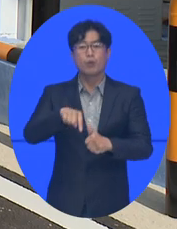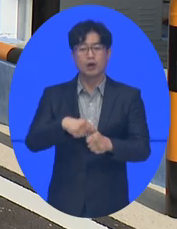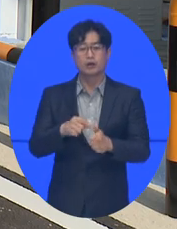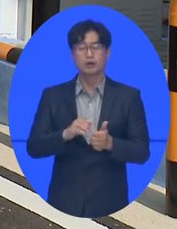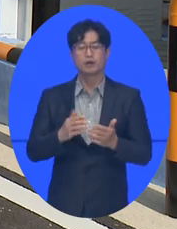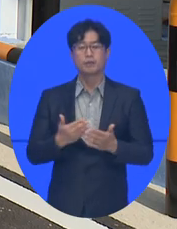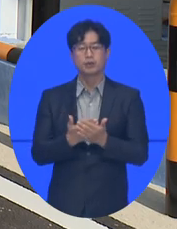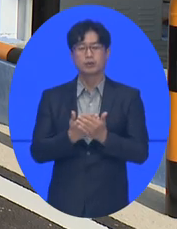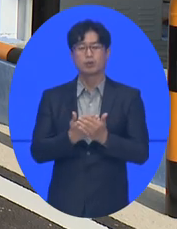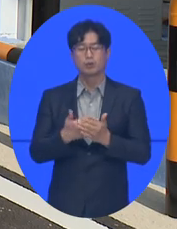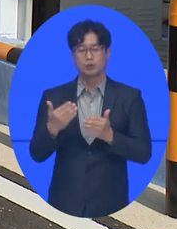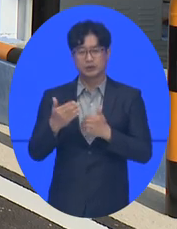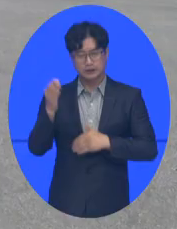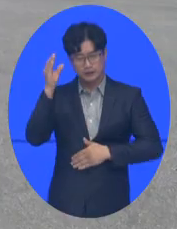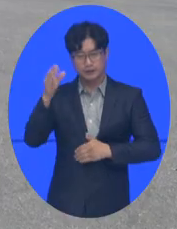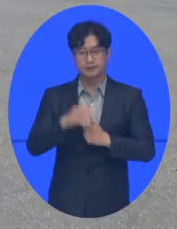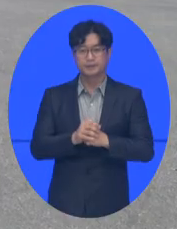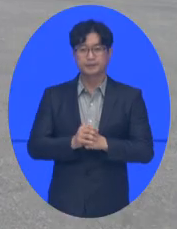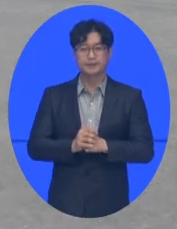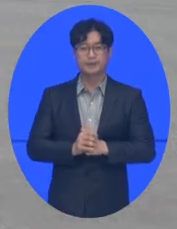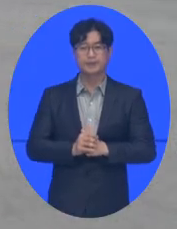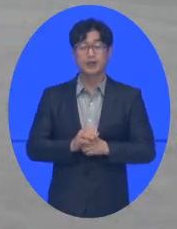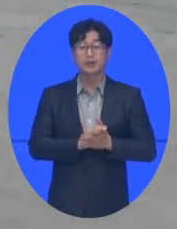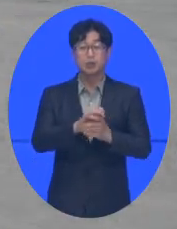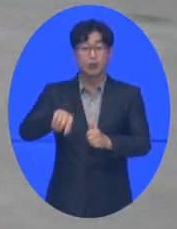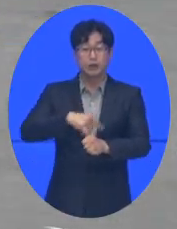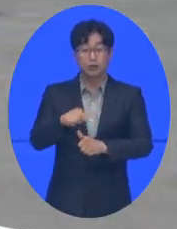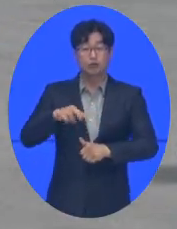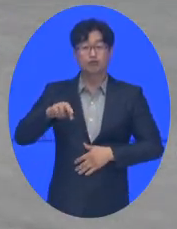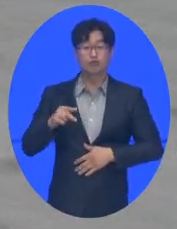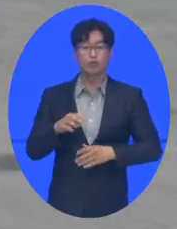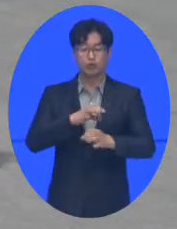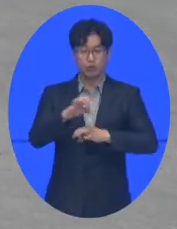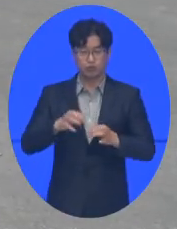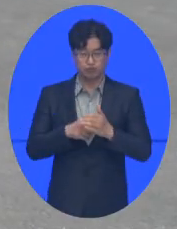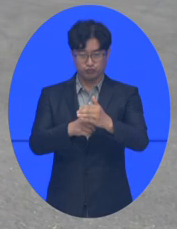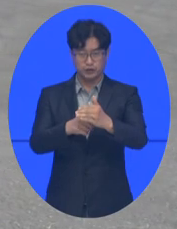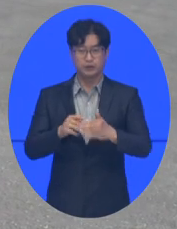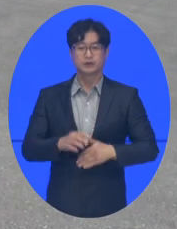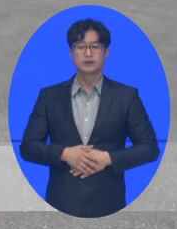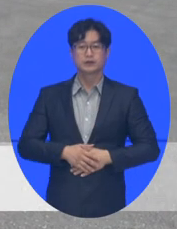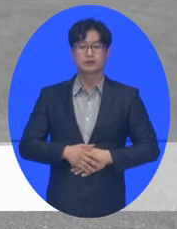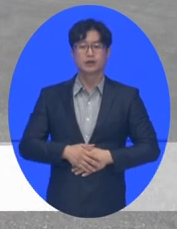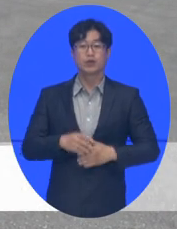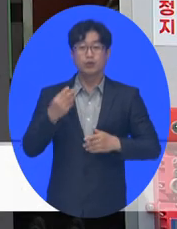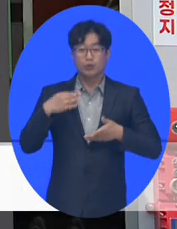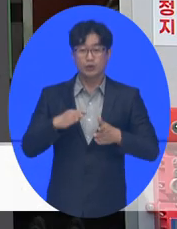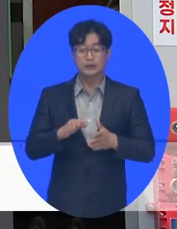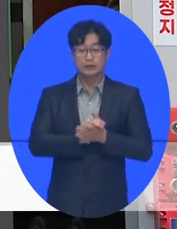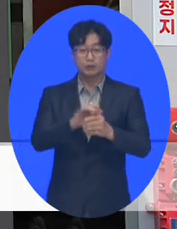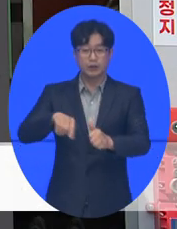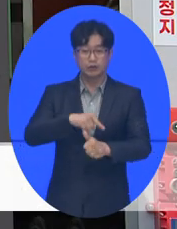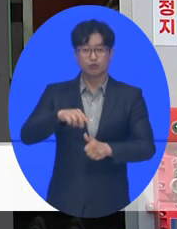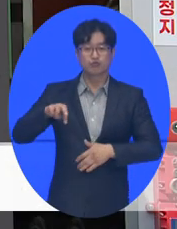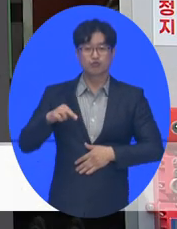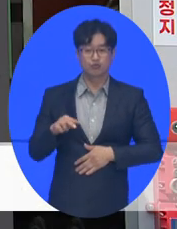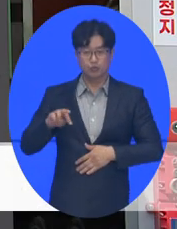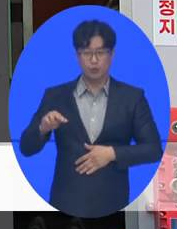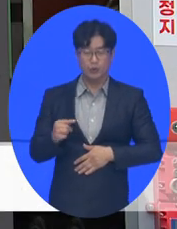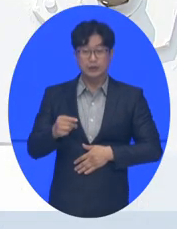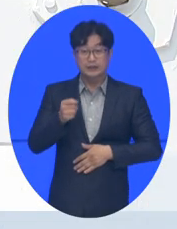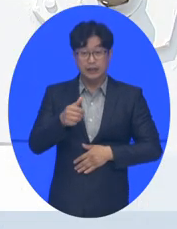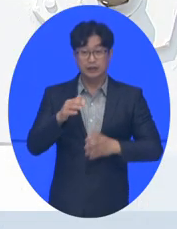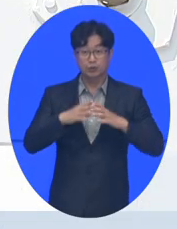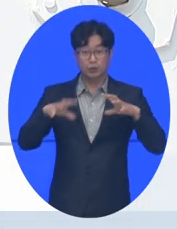될 것으로 도는 기대하고 있습니다. 친환경 수소 경제도 본격적으로 추진합니다. 경기도는 친환경 수소 에너지 자족